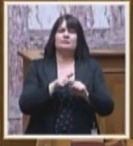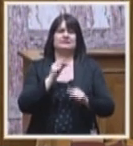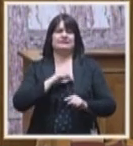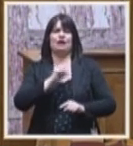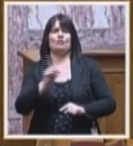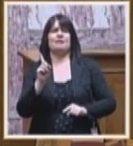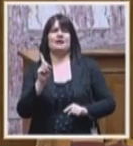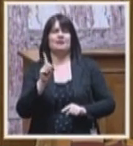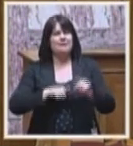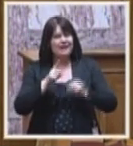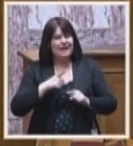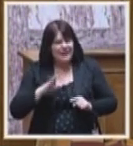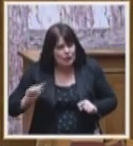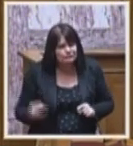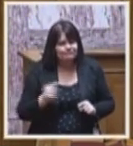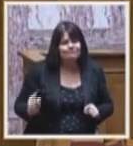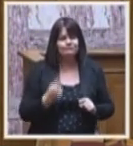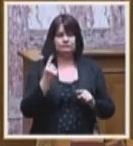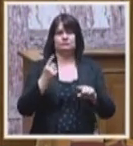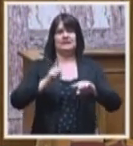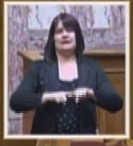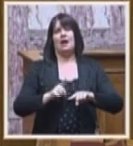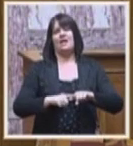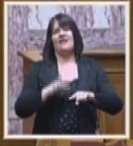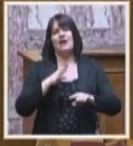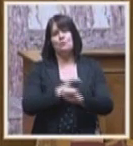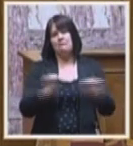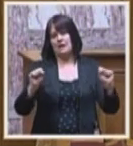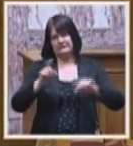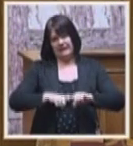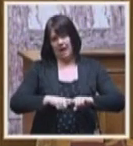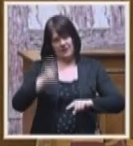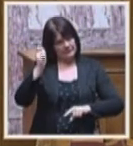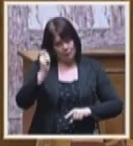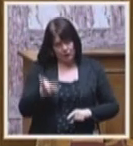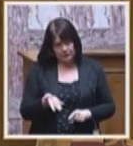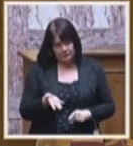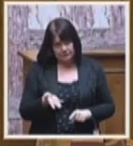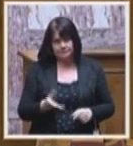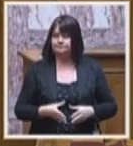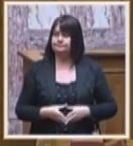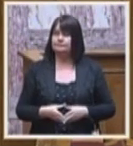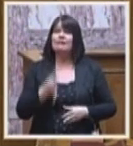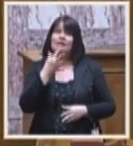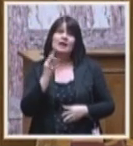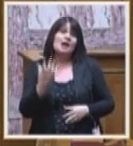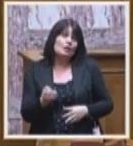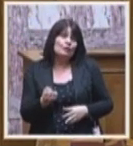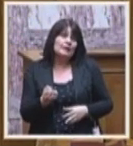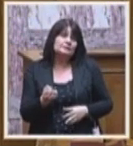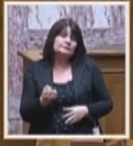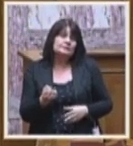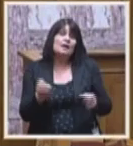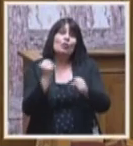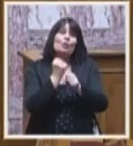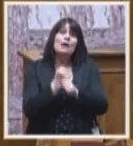που θέλουν να εχμαλωτίζουν την πολιτική ζωή του τόπου. είχαμε αυτή την ευκαιρία να